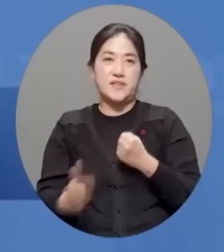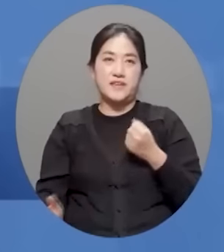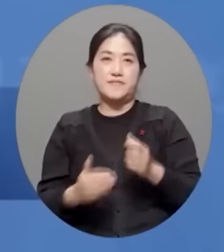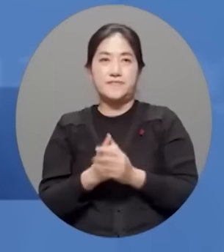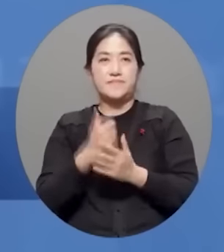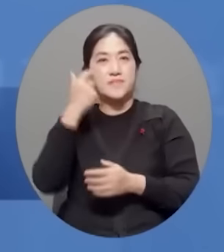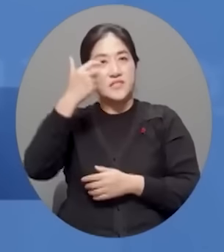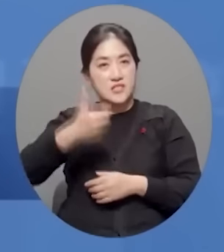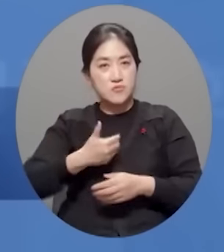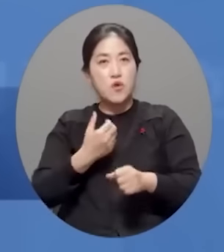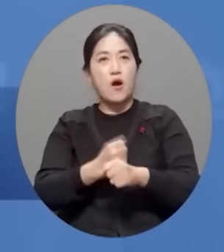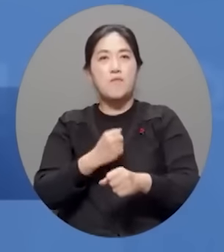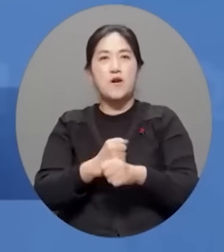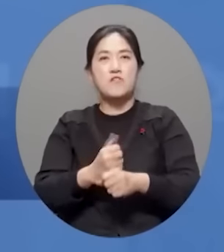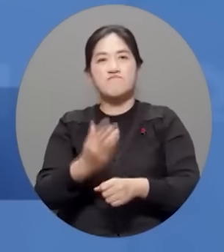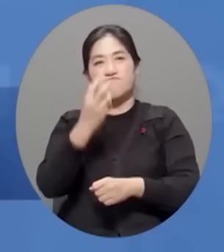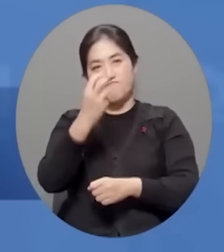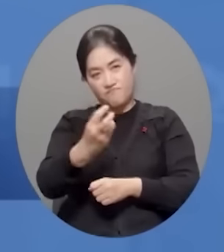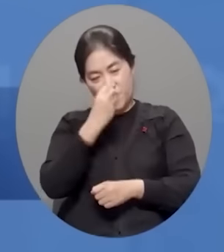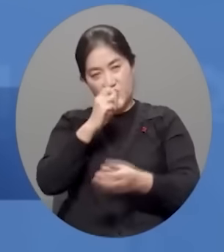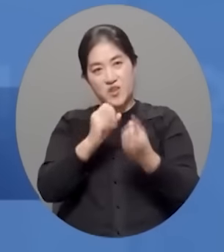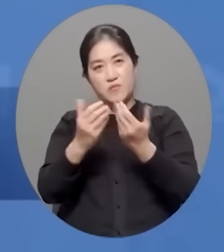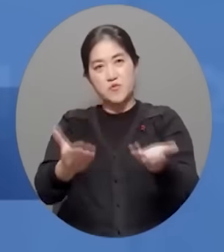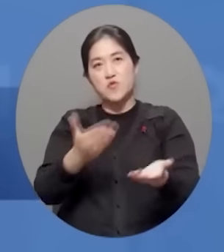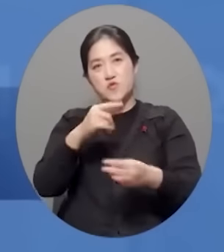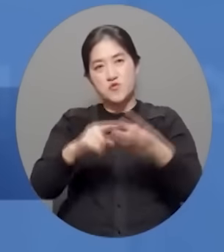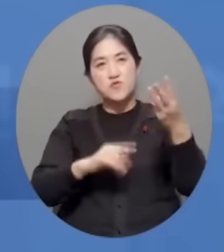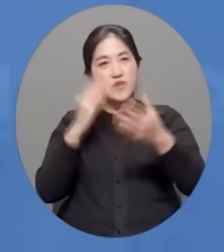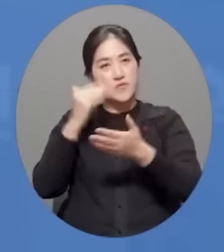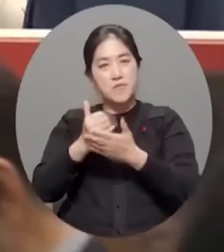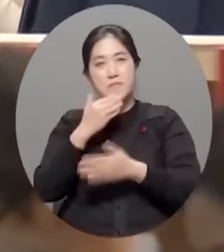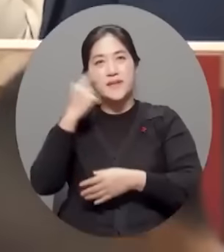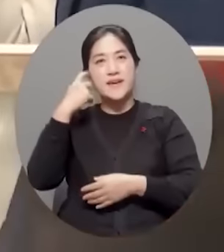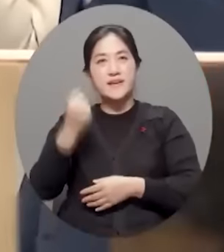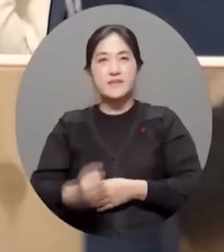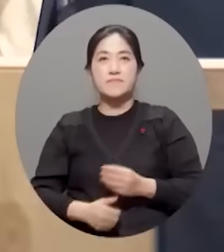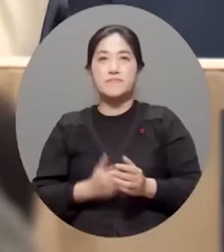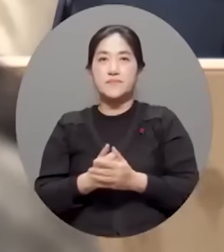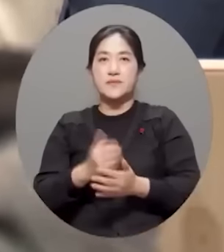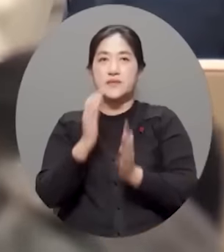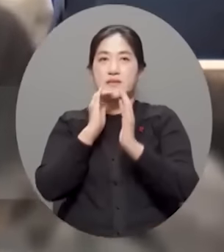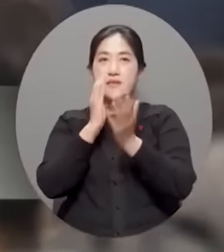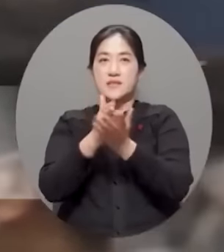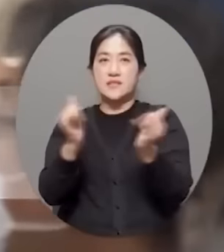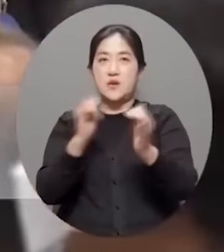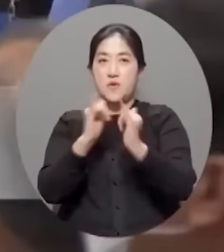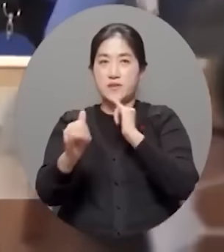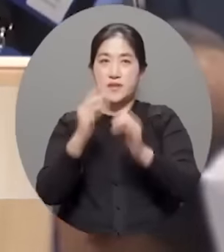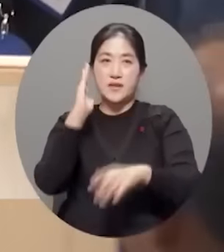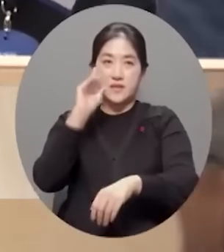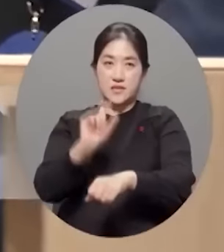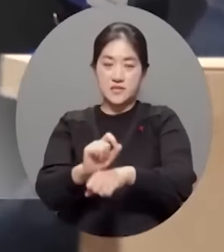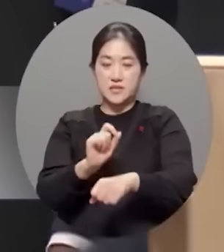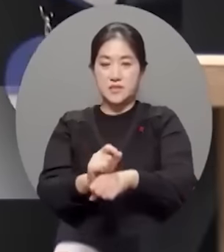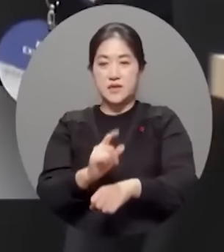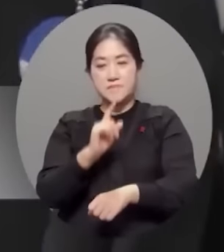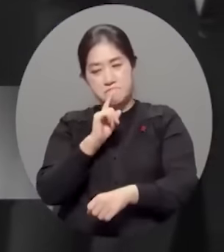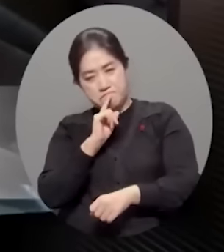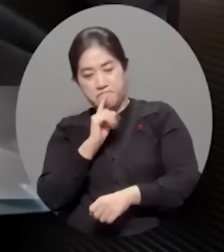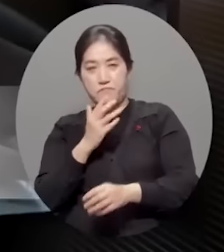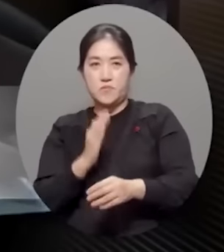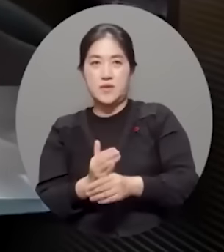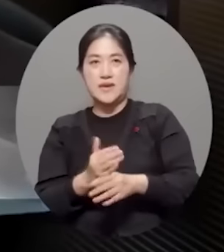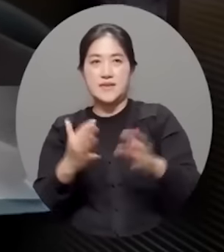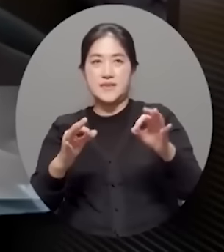질문 해주시면 멋지게 답변할 수 있으리라고 저는 봅니다. 기자회견에서는 대통령실이 언급을 자제해온